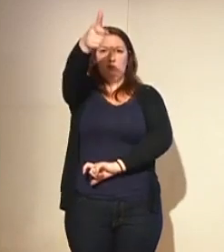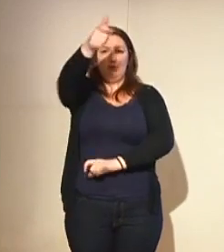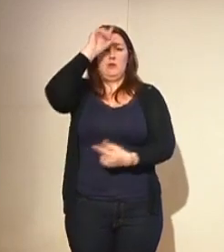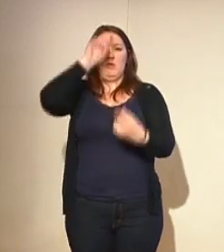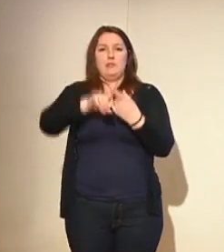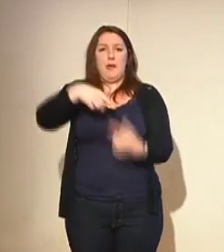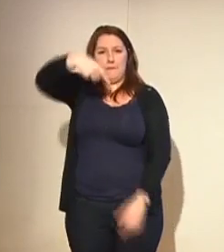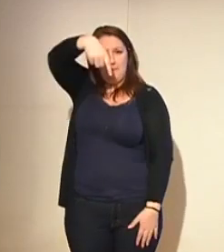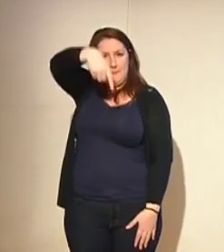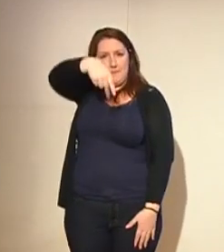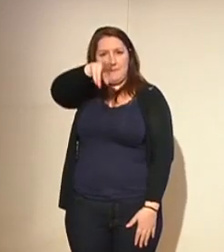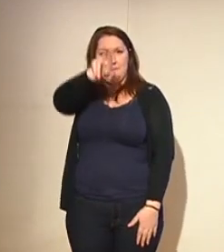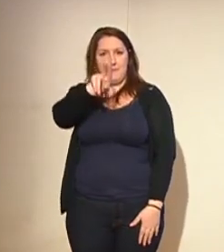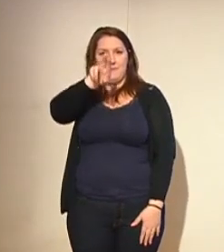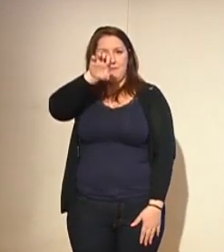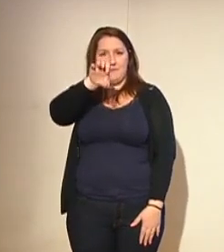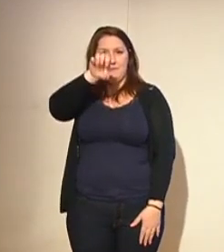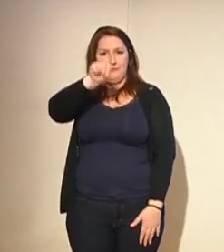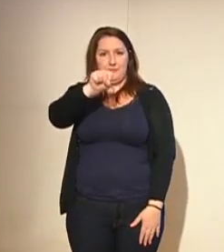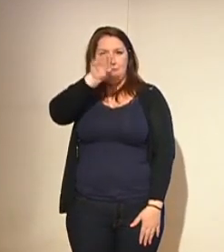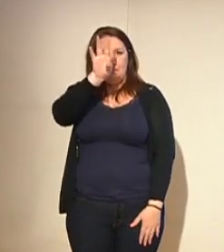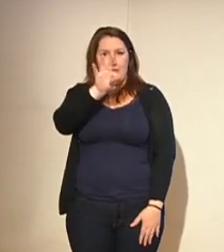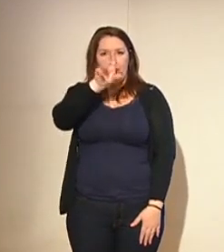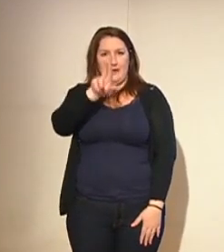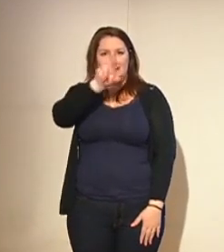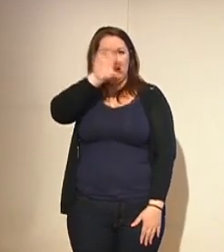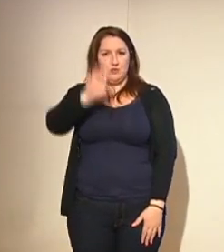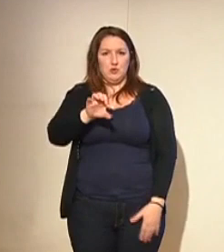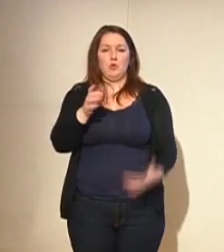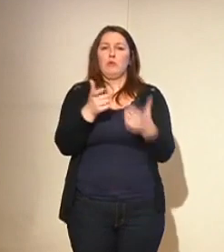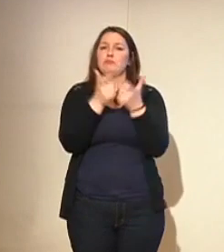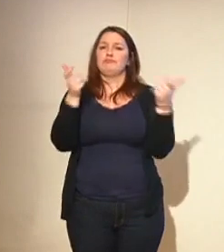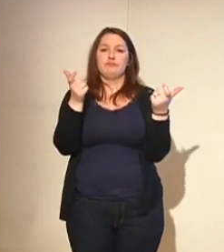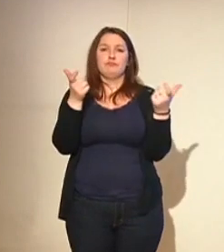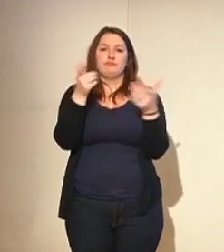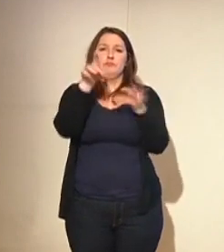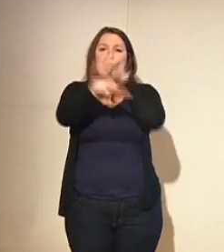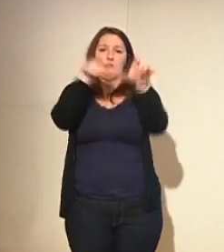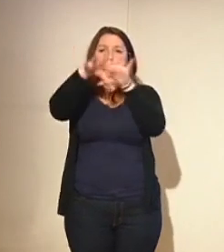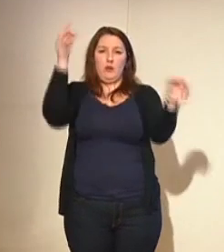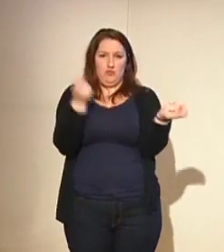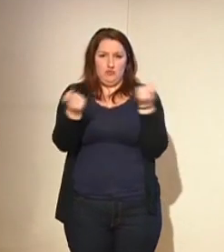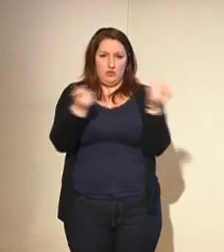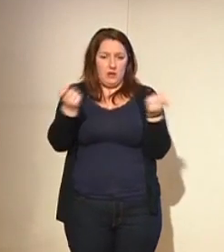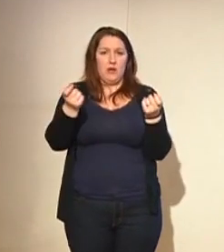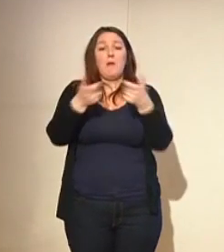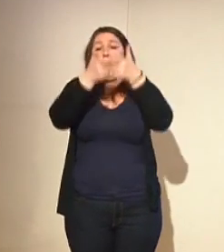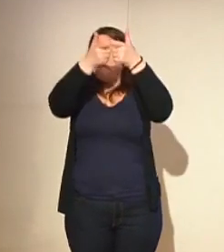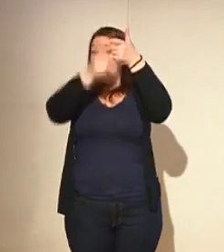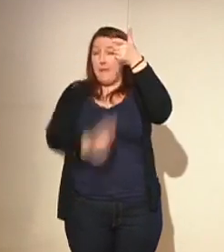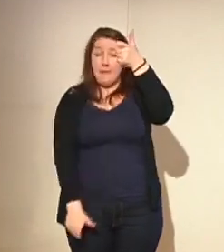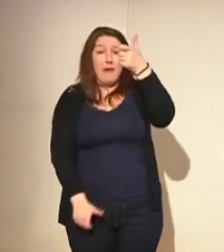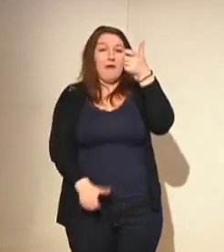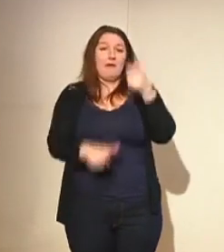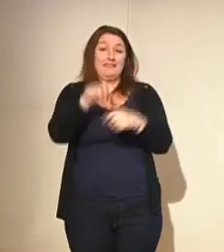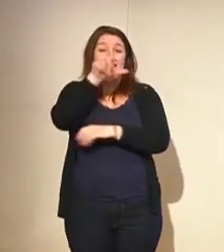questure et comme ça nous pourrons enchaîner les 1 même 50